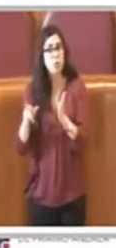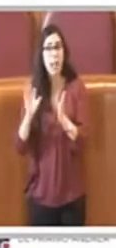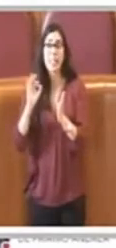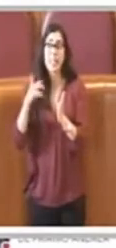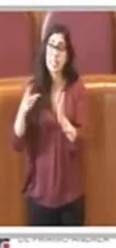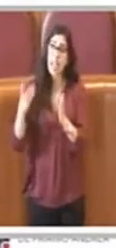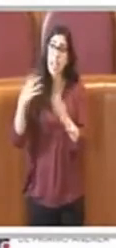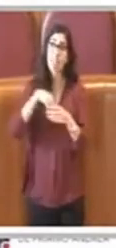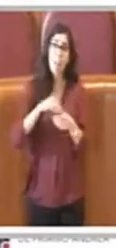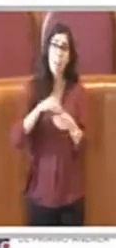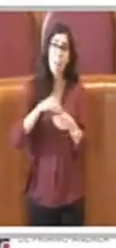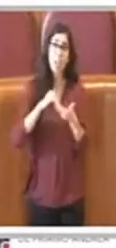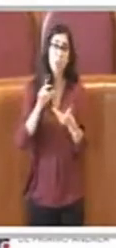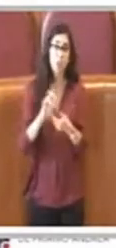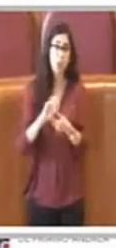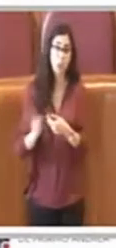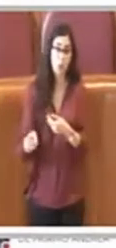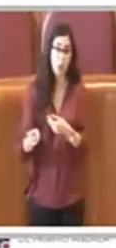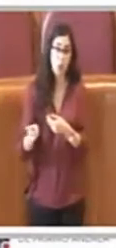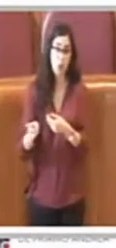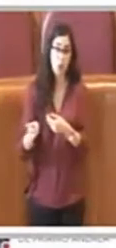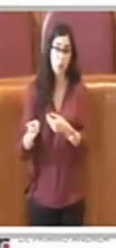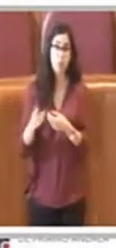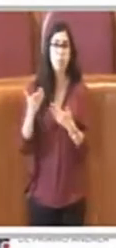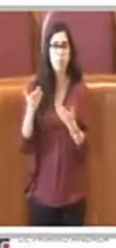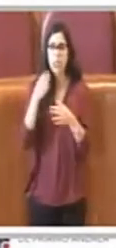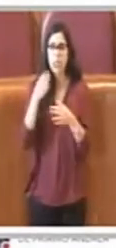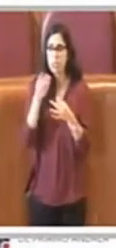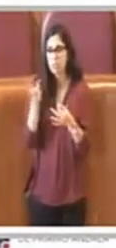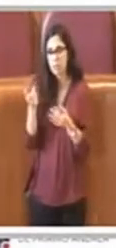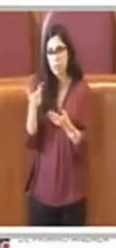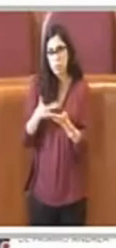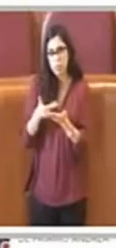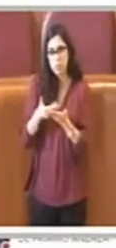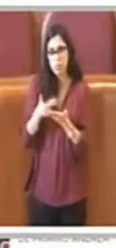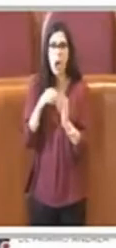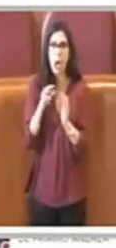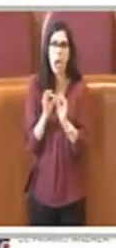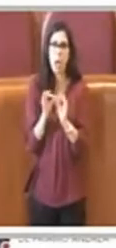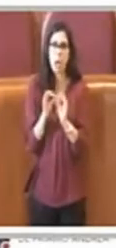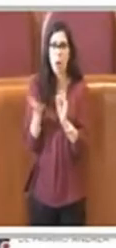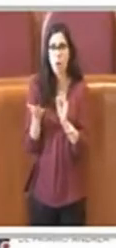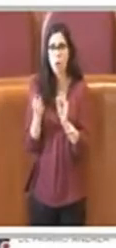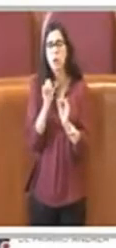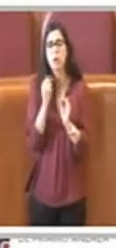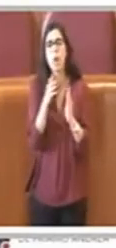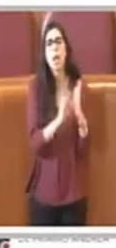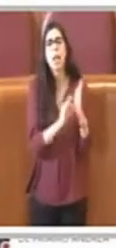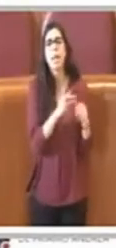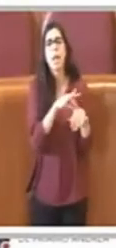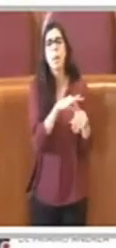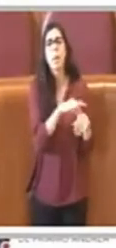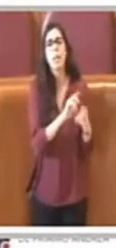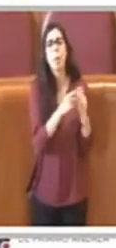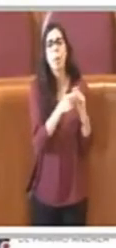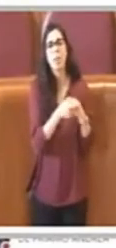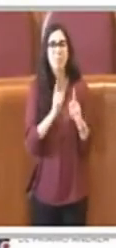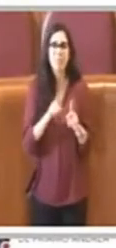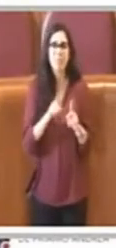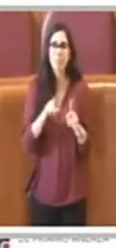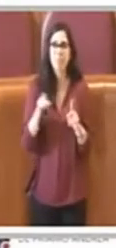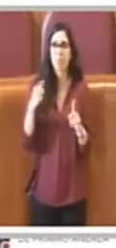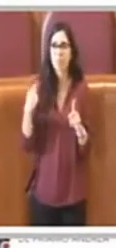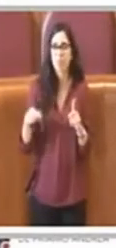alle associazioni appunto. Quindi di fatto sono degli elementi condivisibili, per cui noi abbiamo modificato le linee guida proprio in funzione di questa